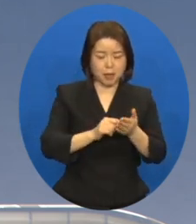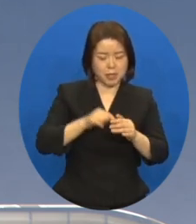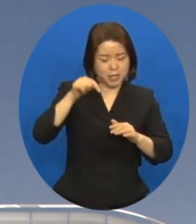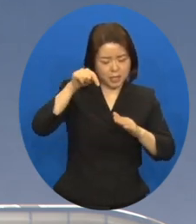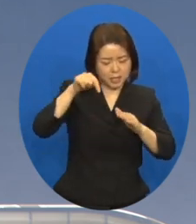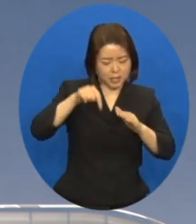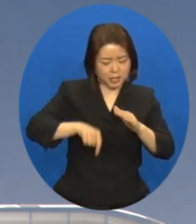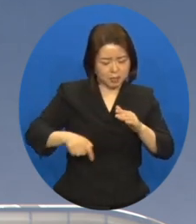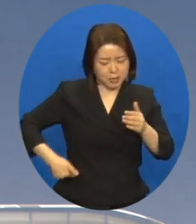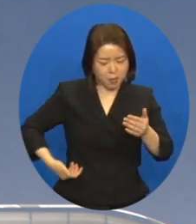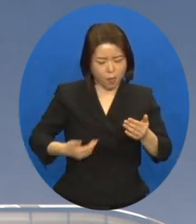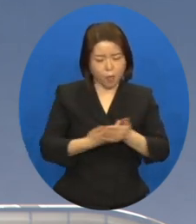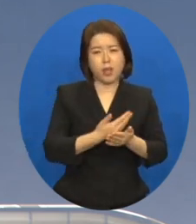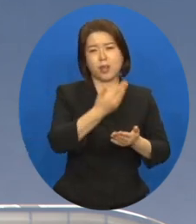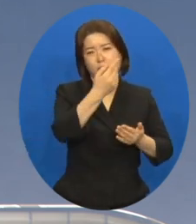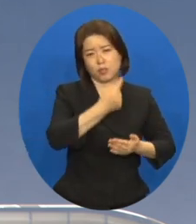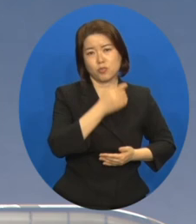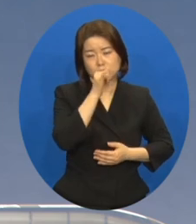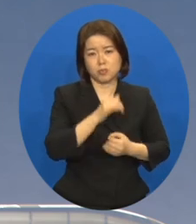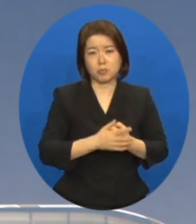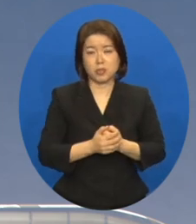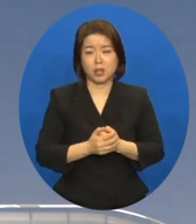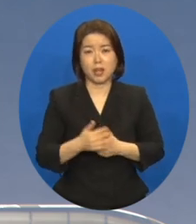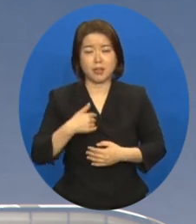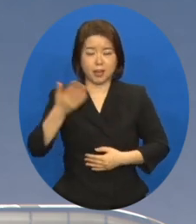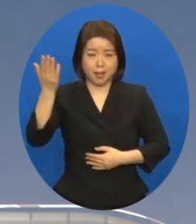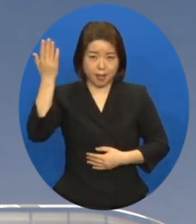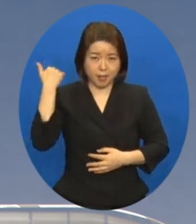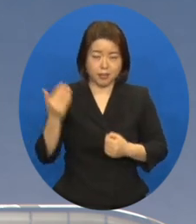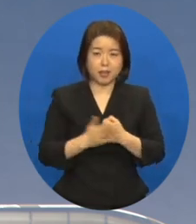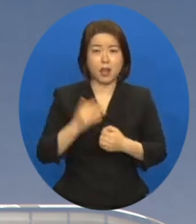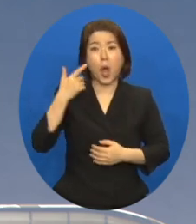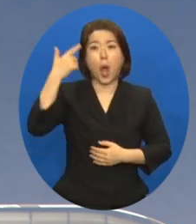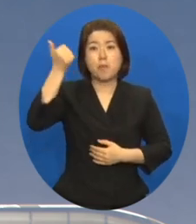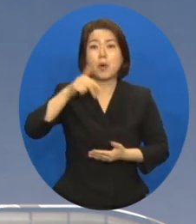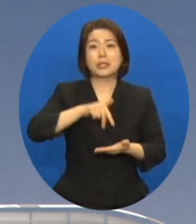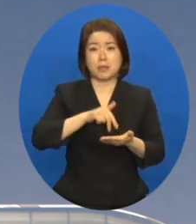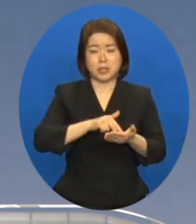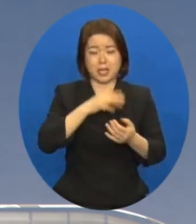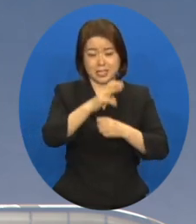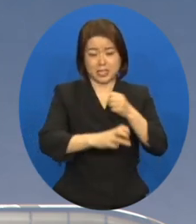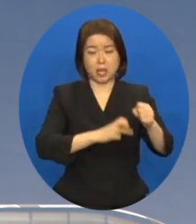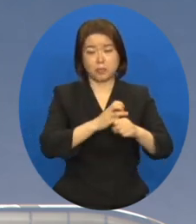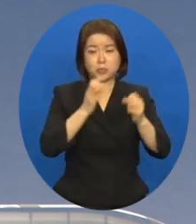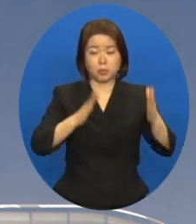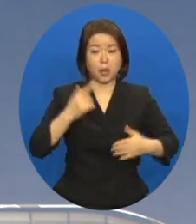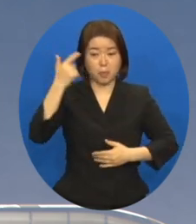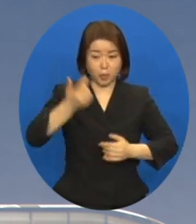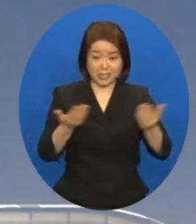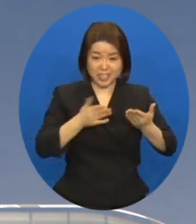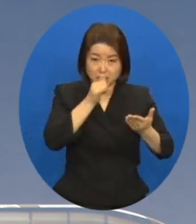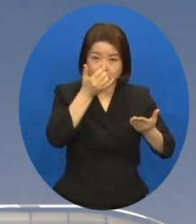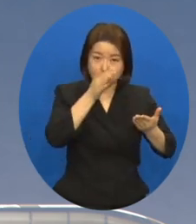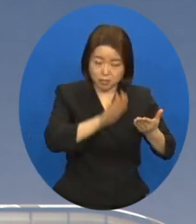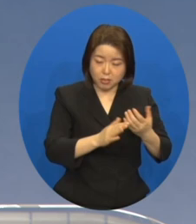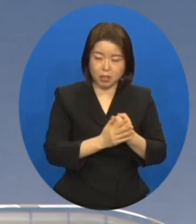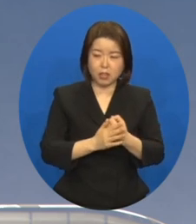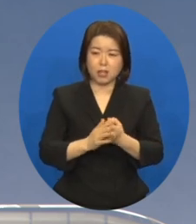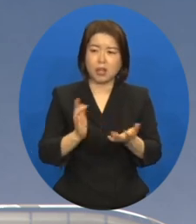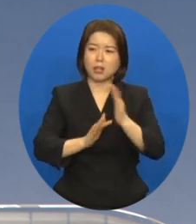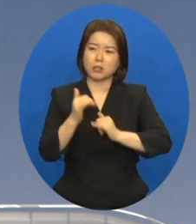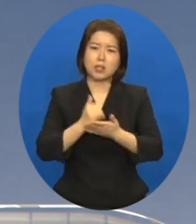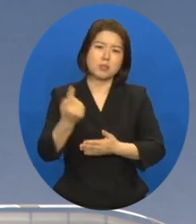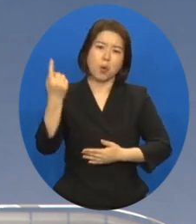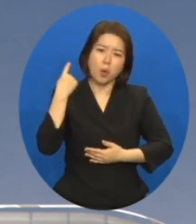회개가 왔습니다. 내가 그동안 목사가 되고 30년 동안 목회를 했는데 예수님이 어제나